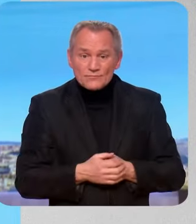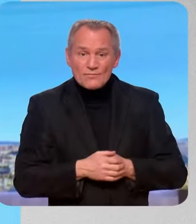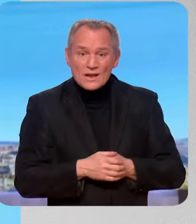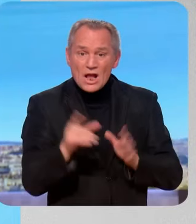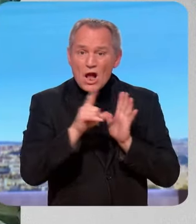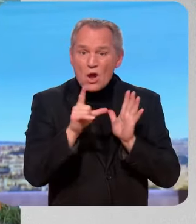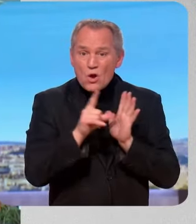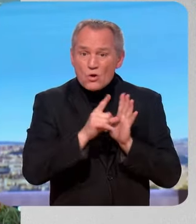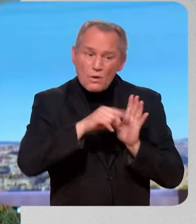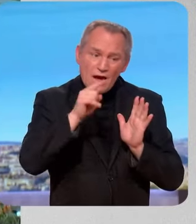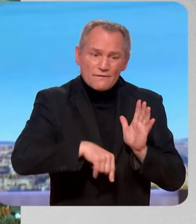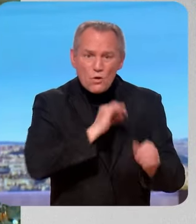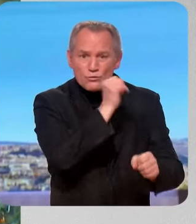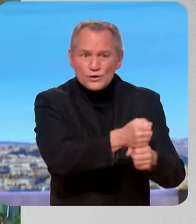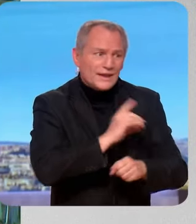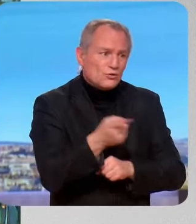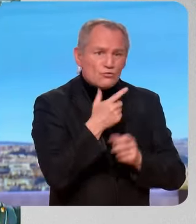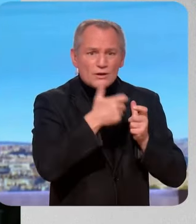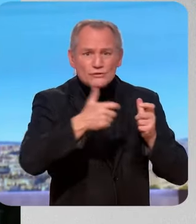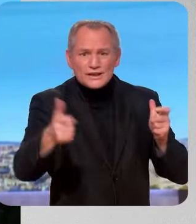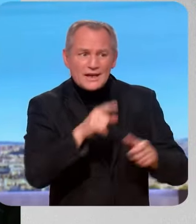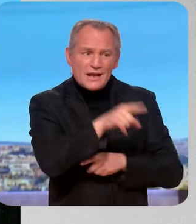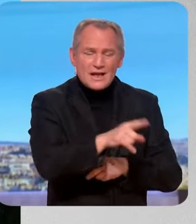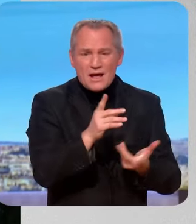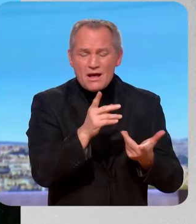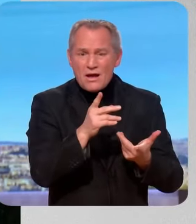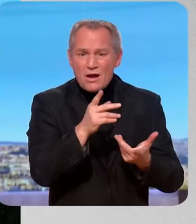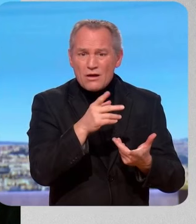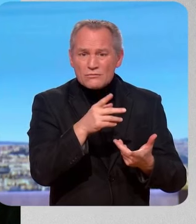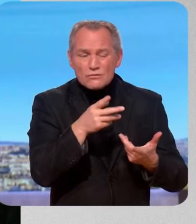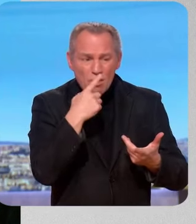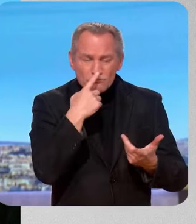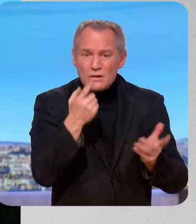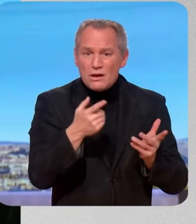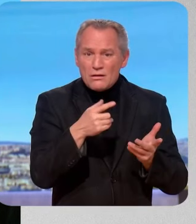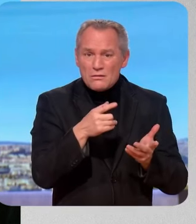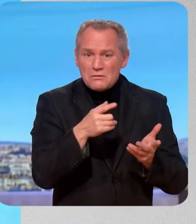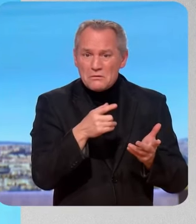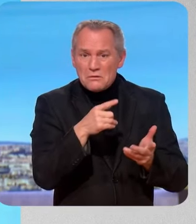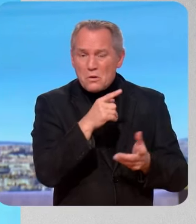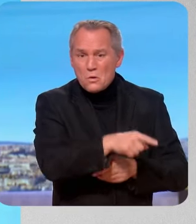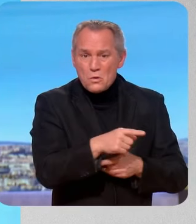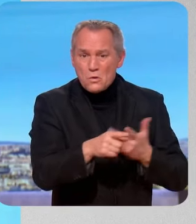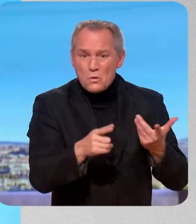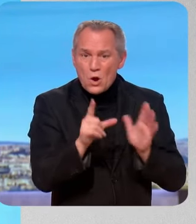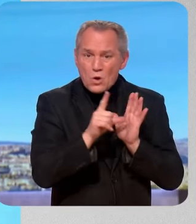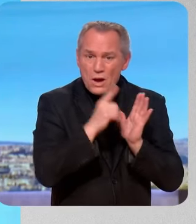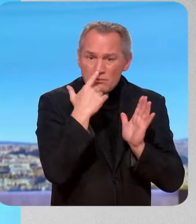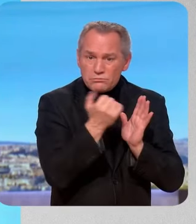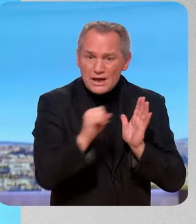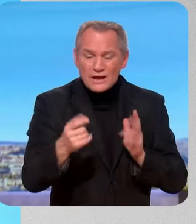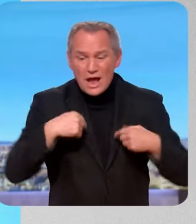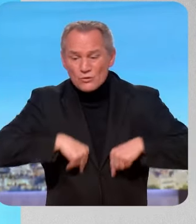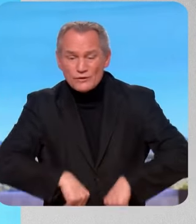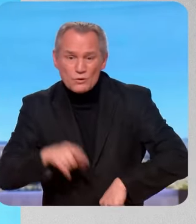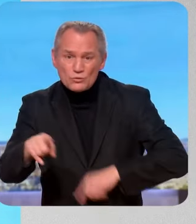loi aujourd'hui contre tous ces industriels et la grande distribution. Je dis que ce gouvernement ne le fait pas et ne le fera pas. dis que nous avons besoin... Pourquoi vous dites qu ne le fera pas, là ? Parce que